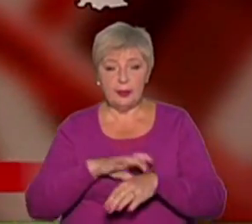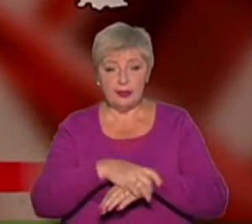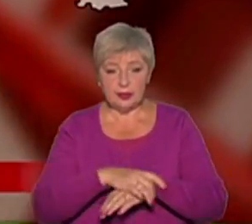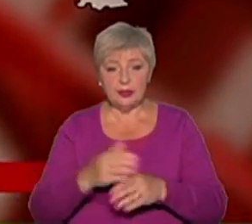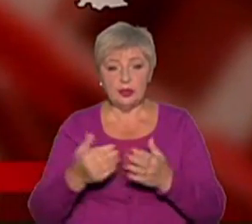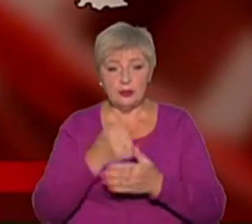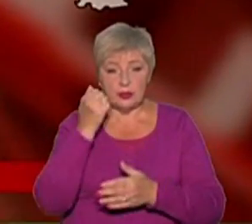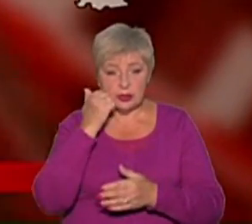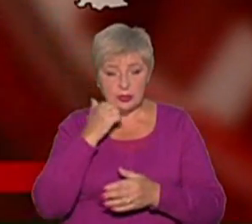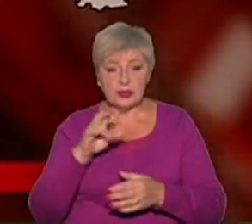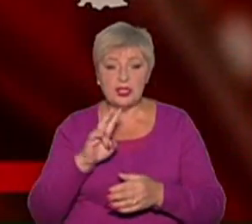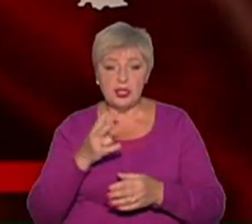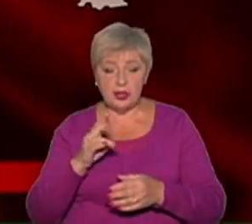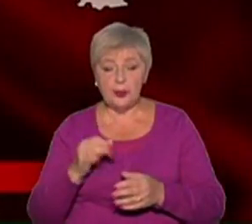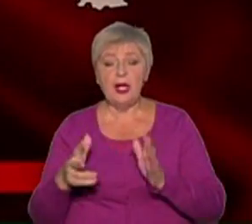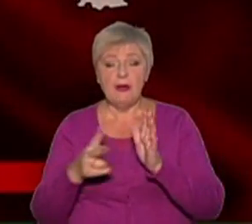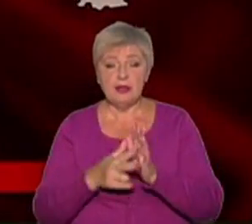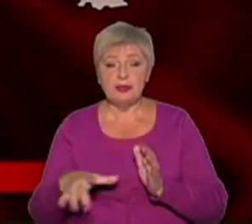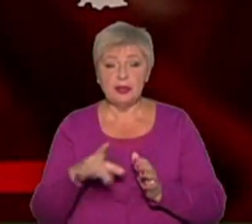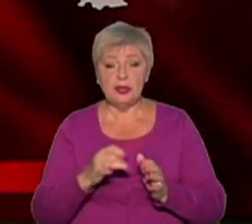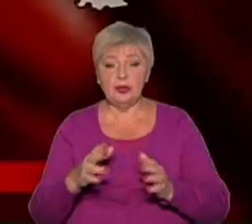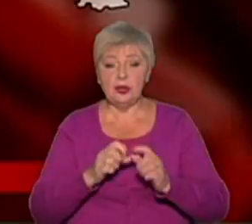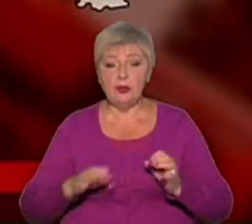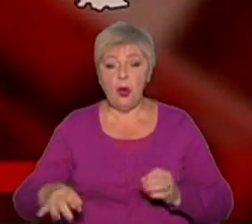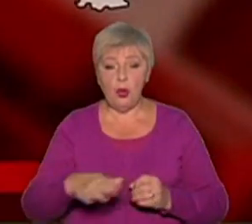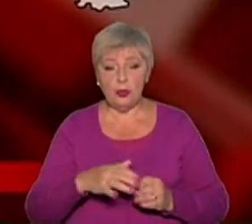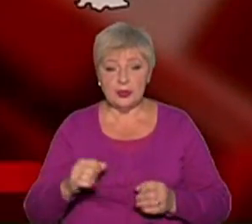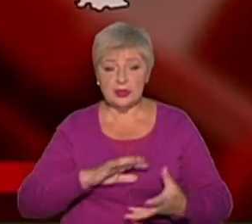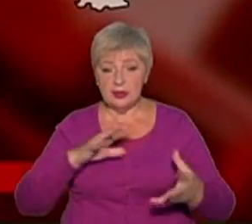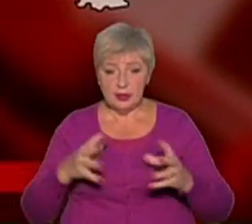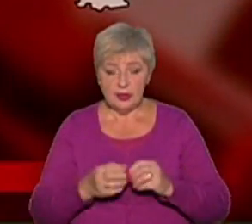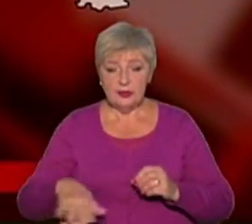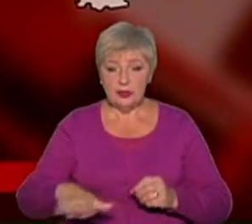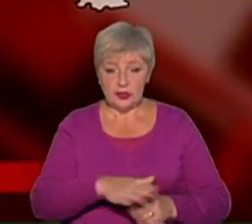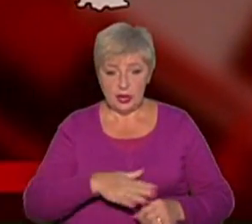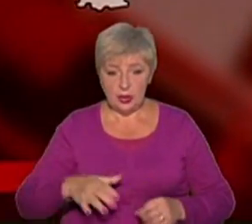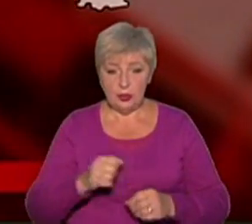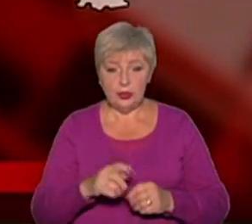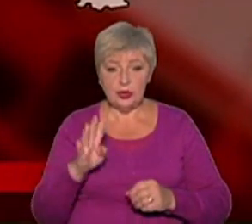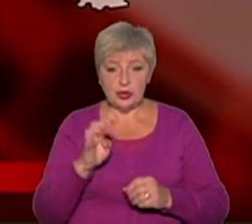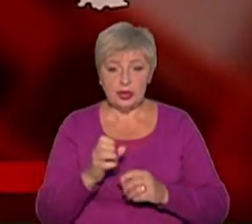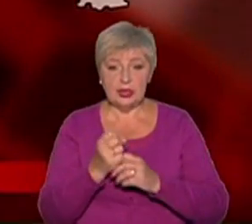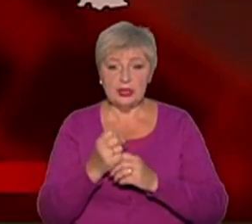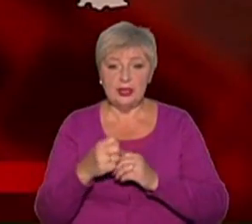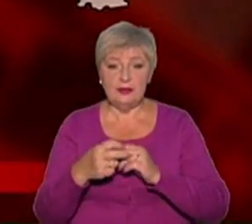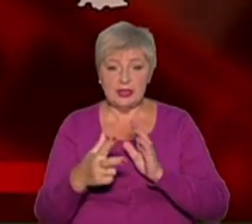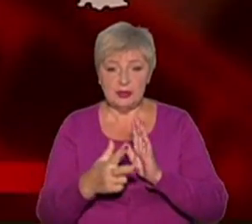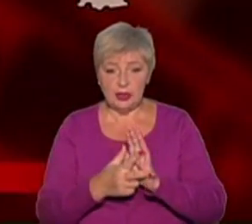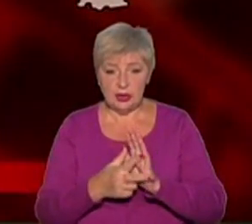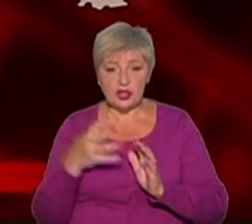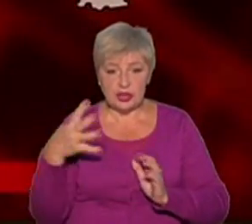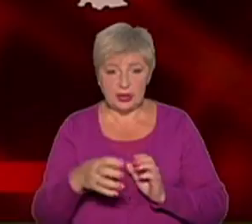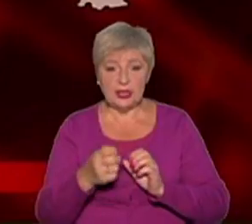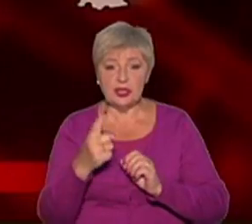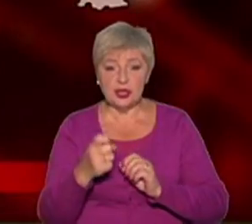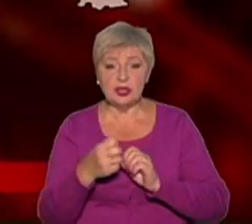а також у восьми районах області. Загалом у нашому регіоні 4118 офіційно підтверджених діагнозів. І з